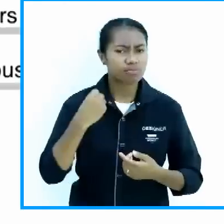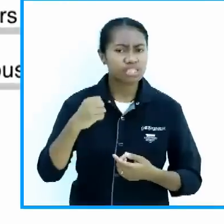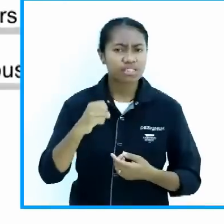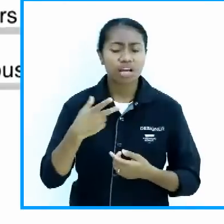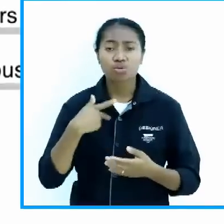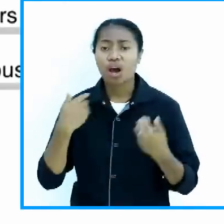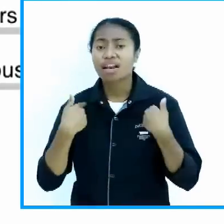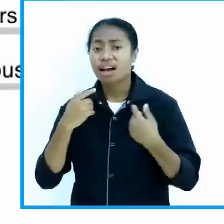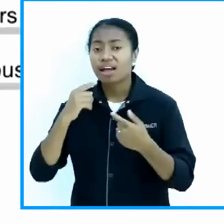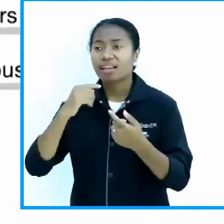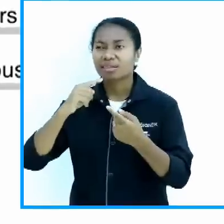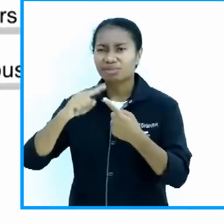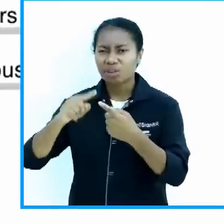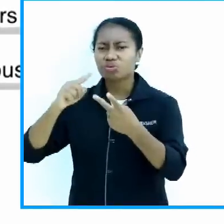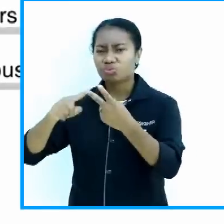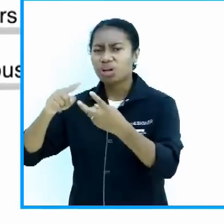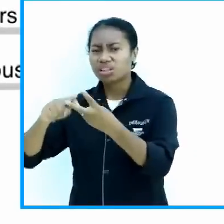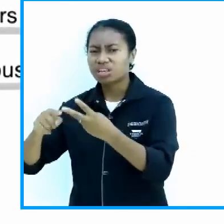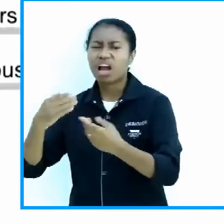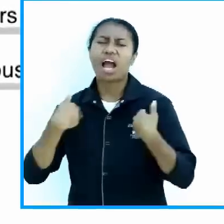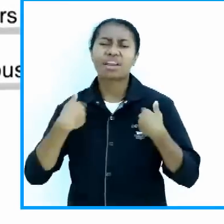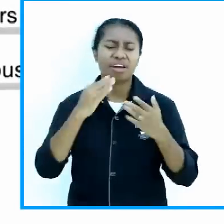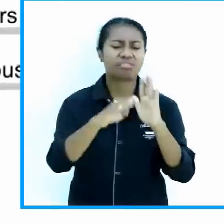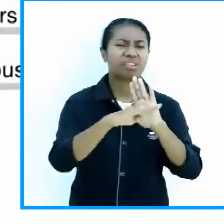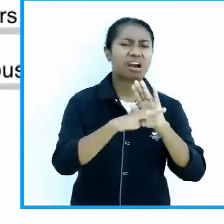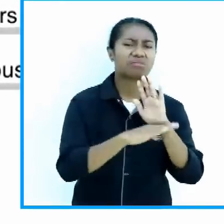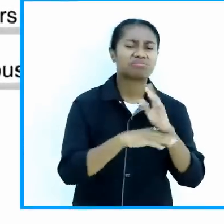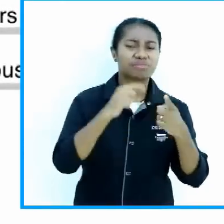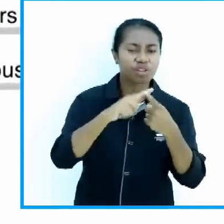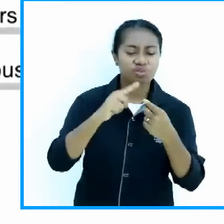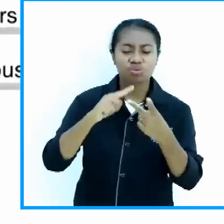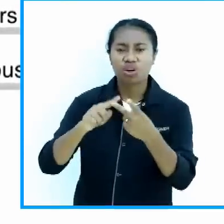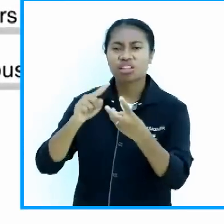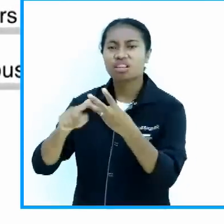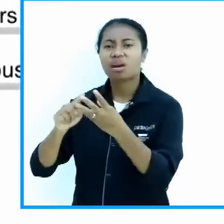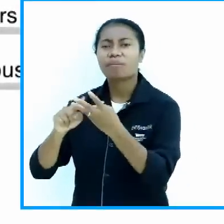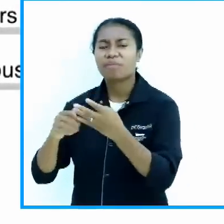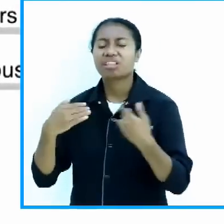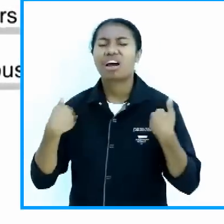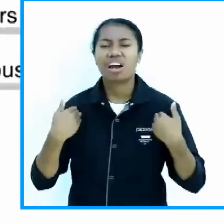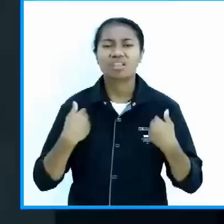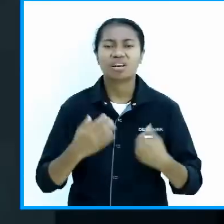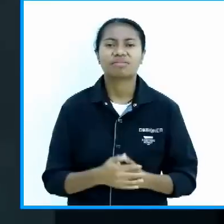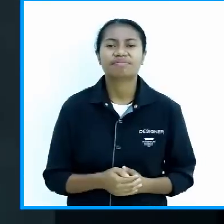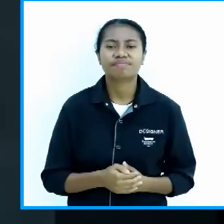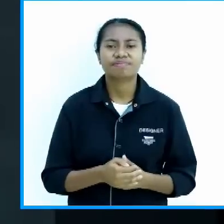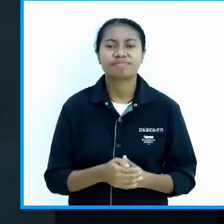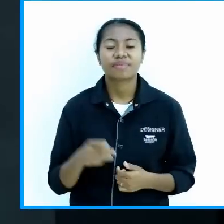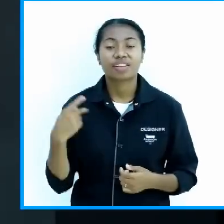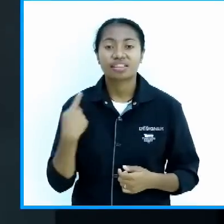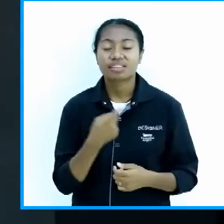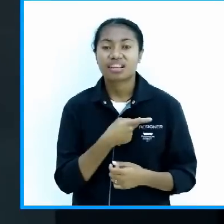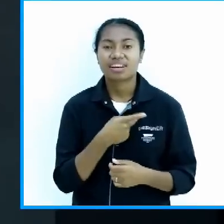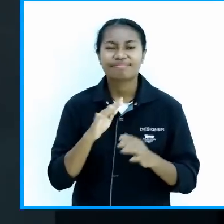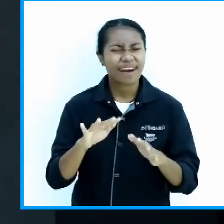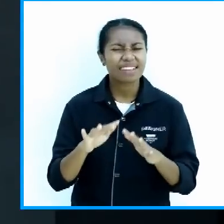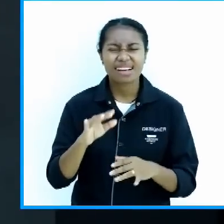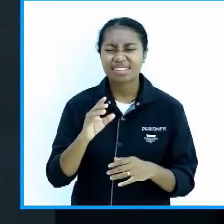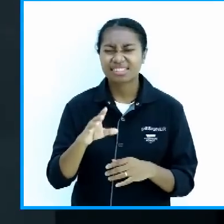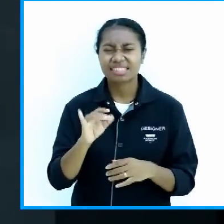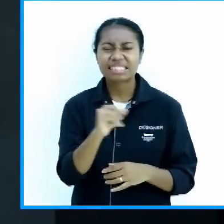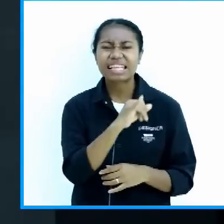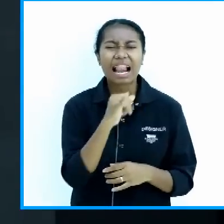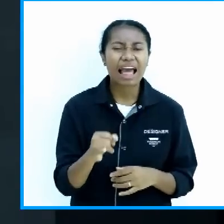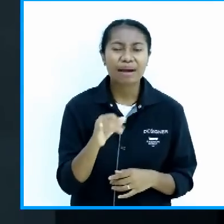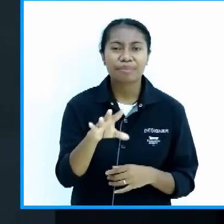2, tahap 3, tahap 4. Tapi yang saya mau tekankan di sini adalah bahwa kita banyak salah mengira bahwa uji klinis itu